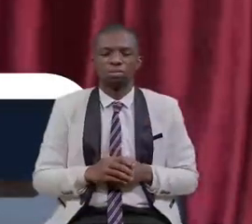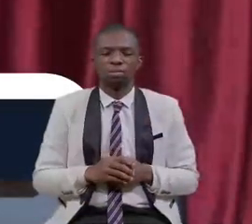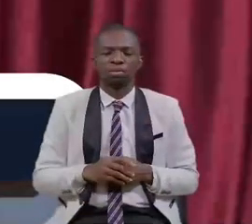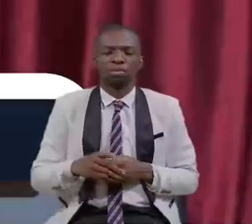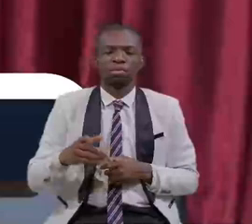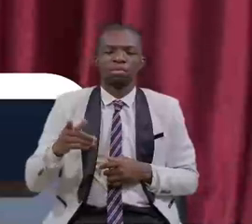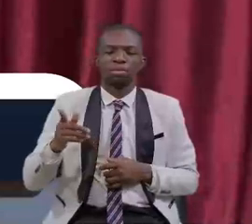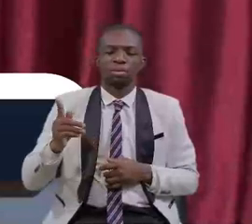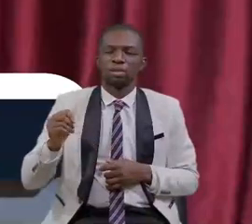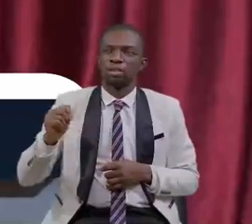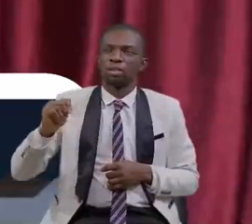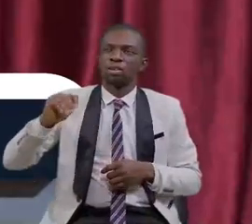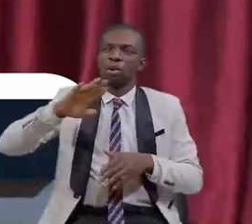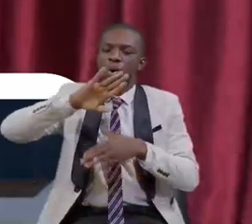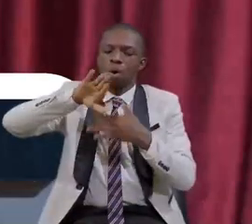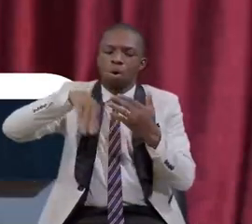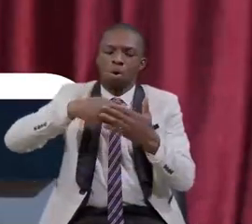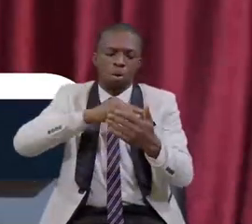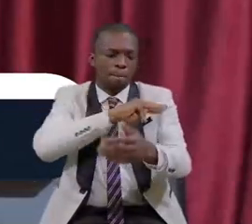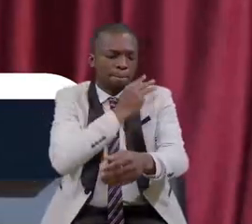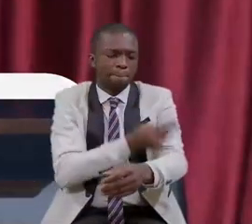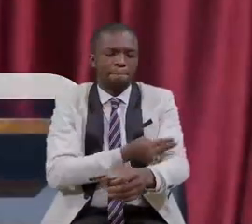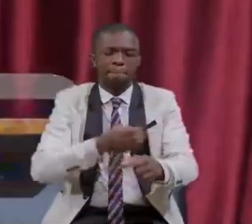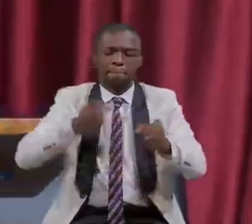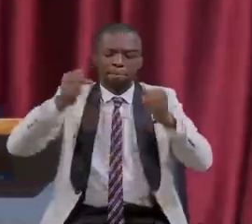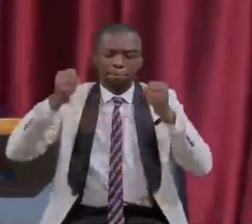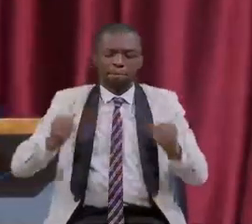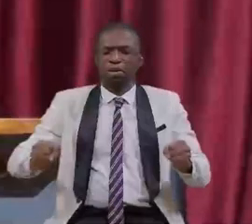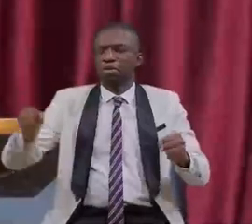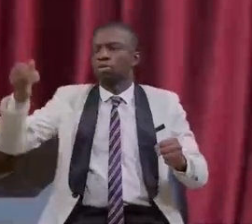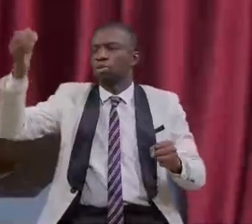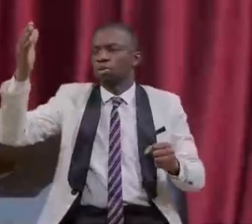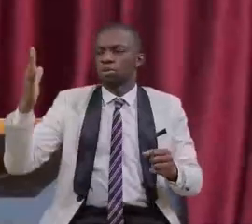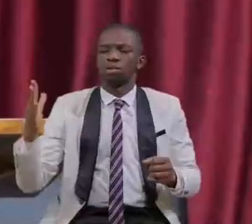Le potentat, c'est le souverain qui règne dans le monde entier.